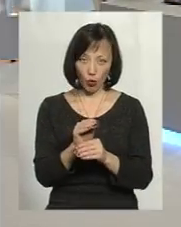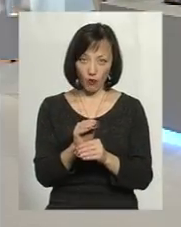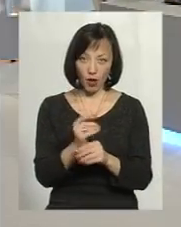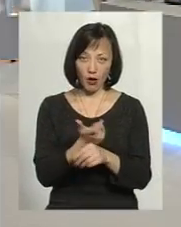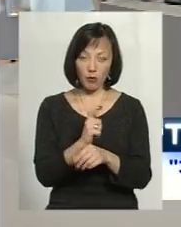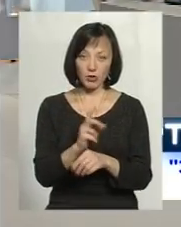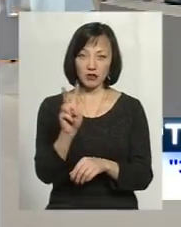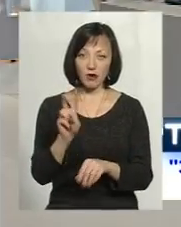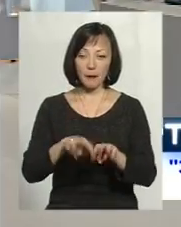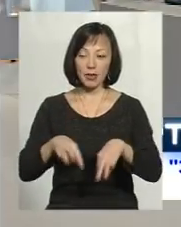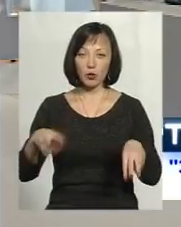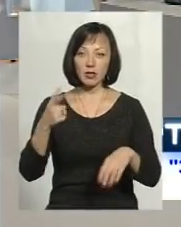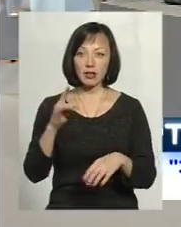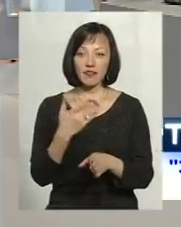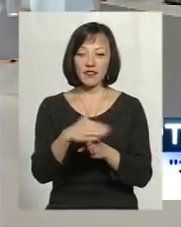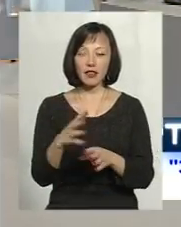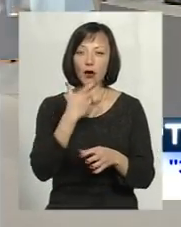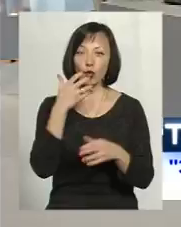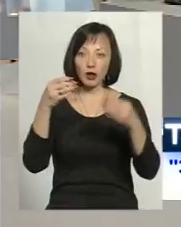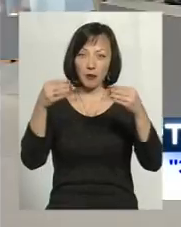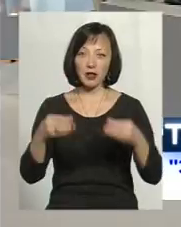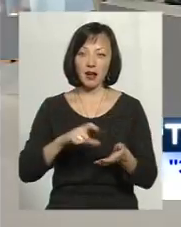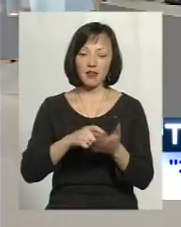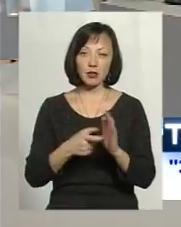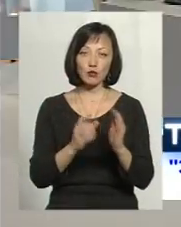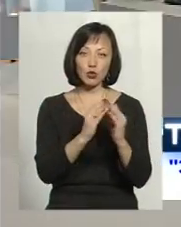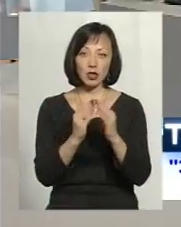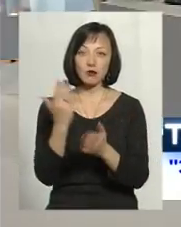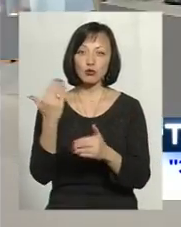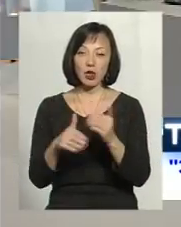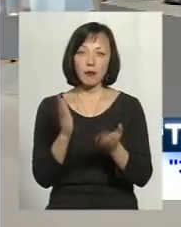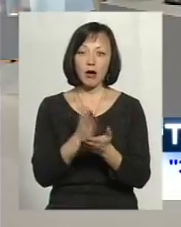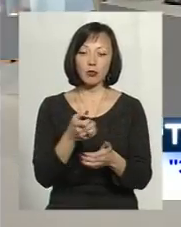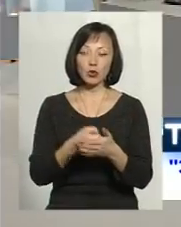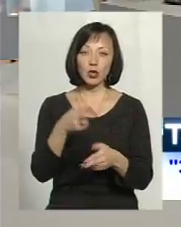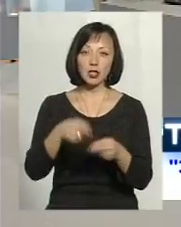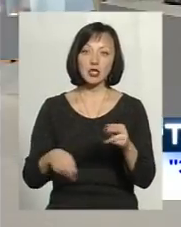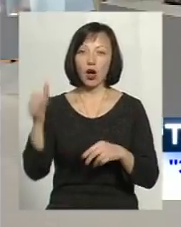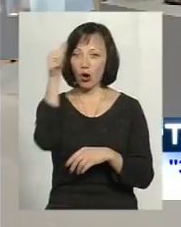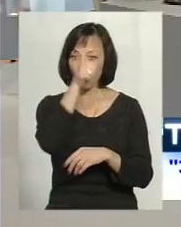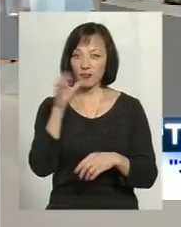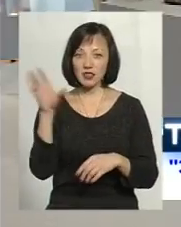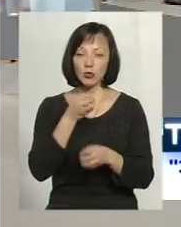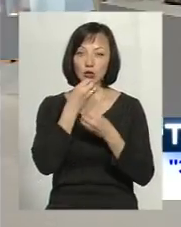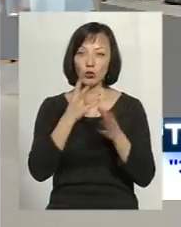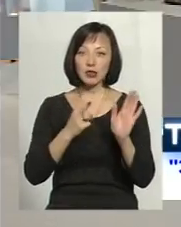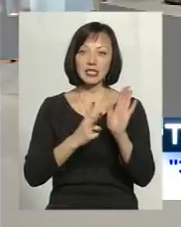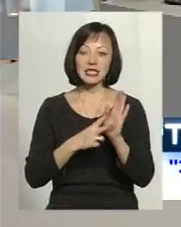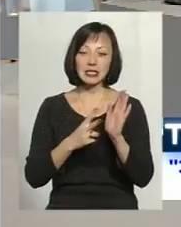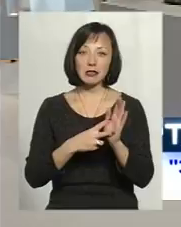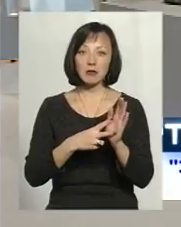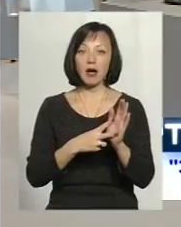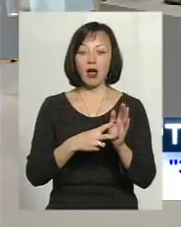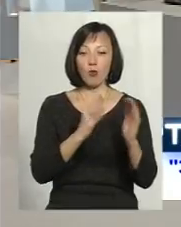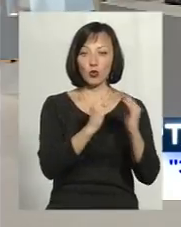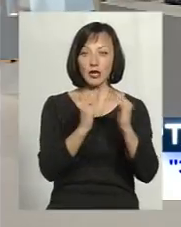понад 2 мільйони гривень виділили на утеплення багатоквартирних будинків і вже маємо до кінця року, якщо все буде добре, 7 багатоквартирних